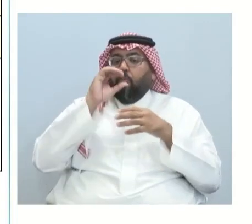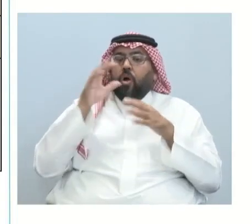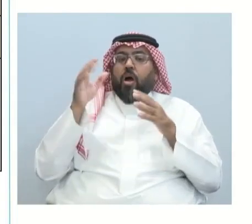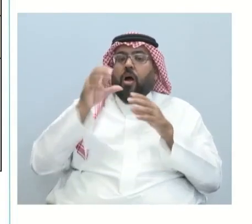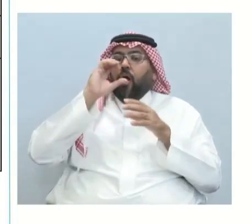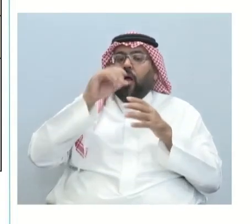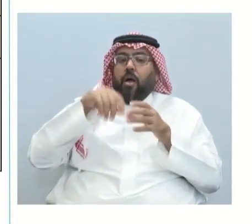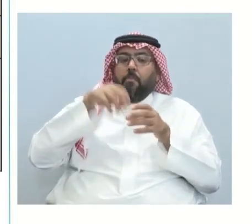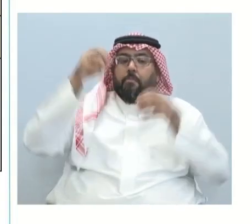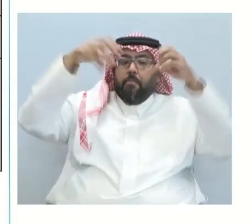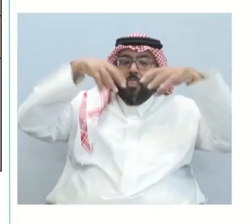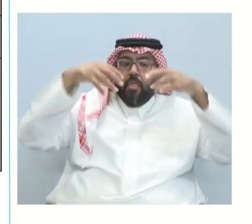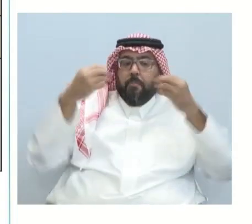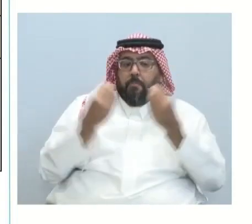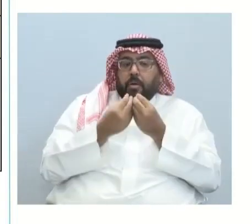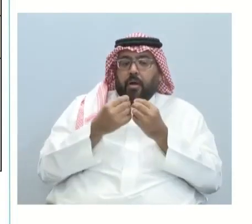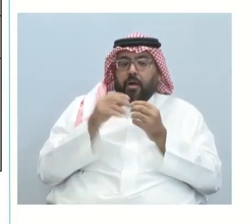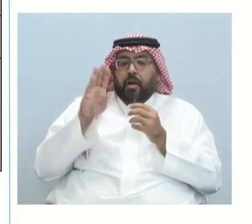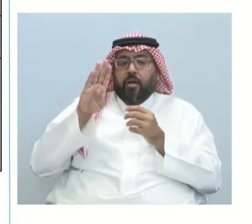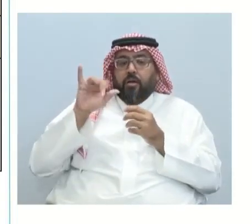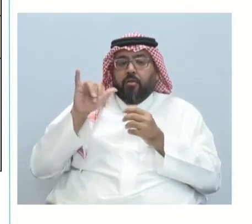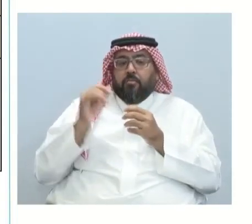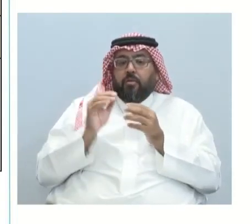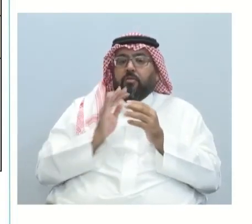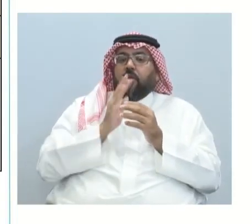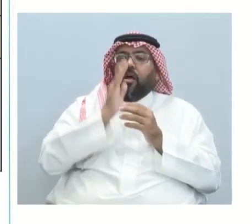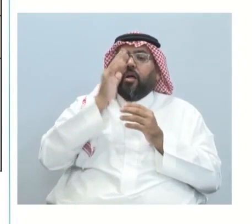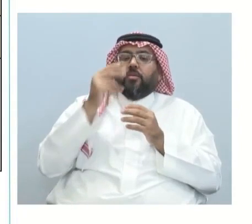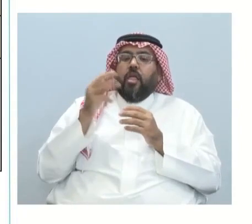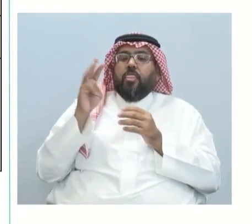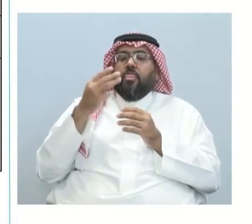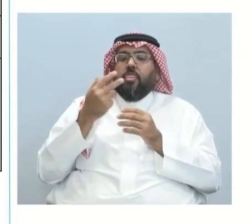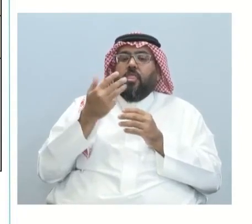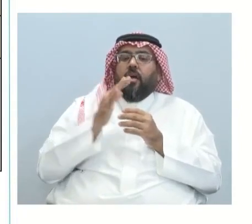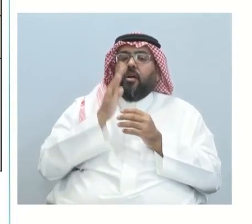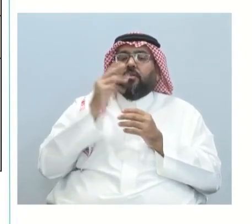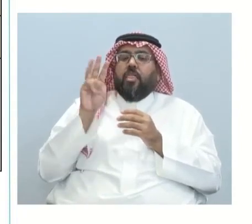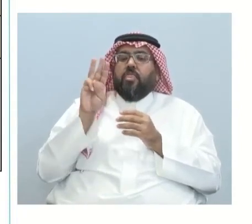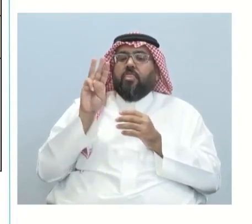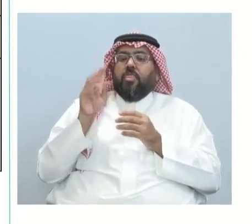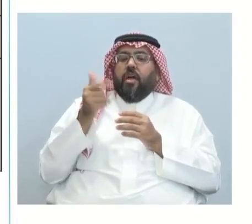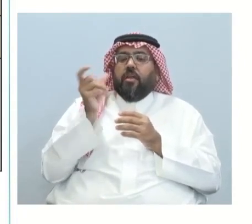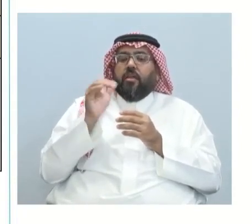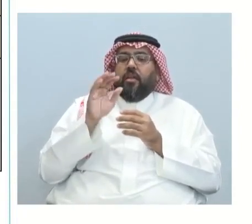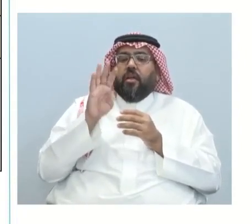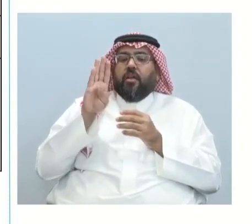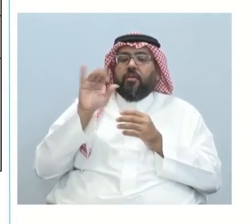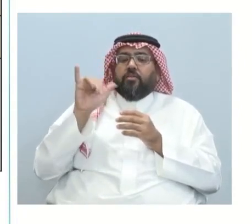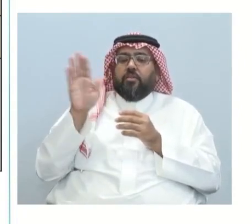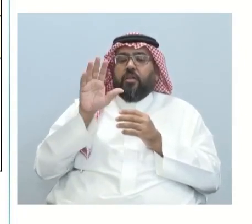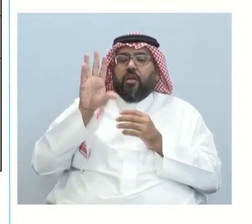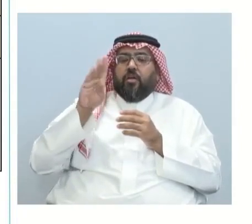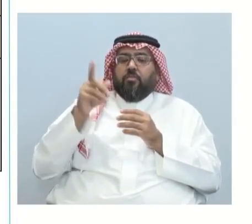الكربونيك هذا الحمض الكربونيك يتسرب منه غاز ثاني يكسر الكربون الى ان يصل الى الصخور الجيريه